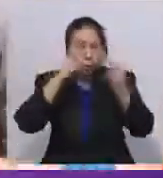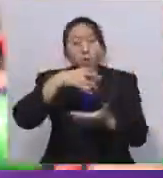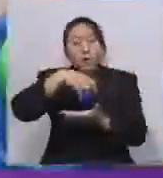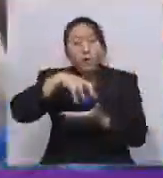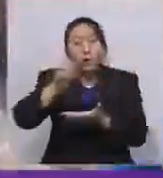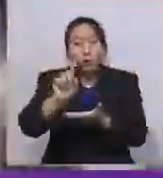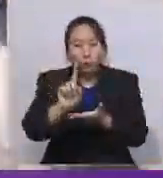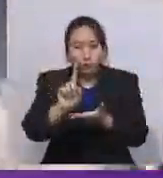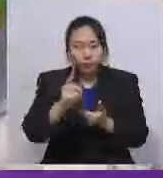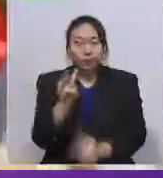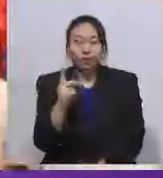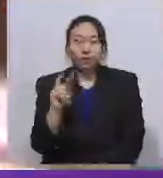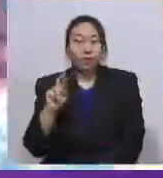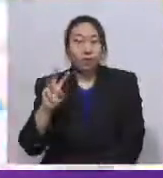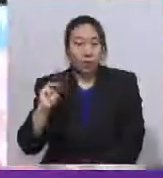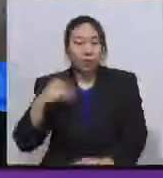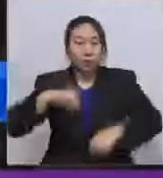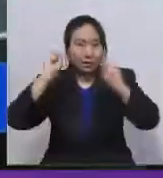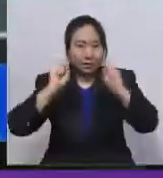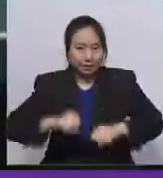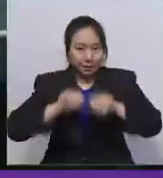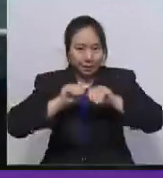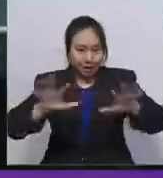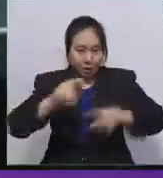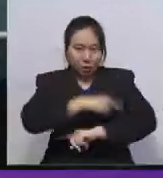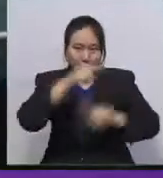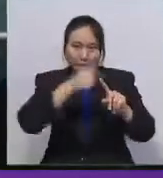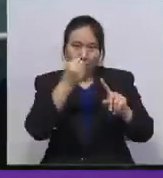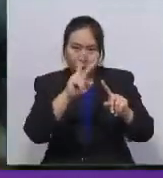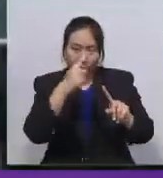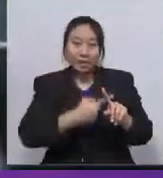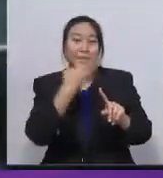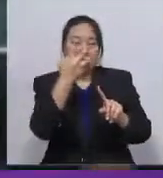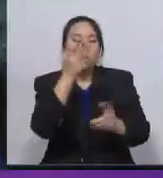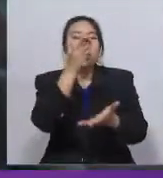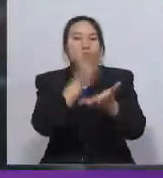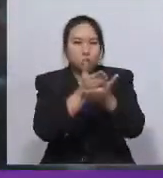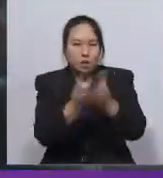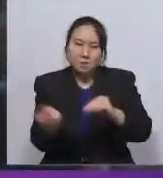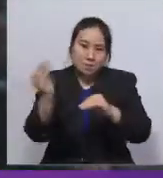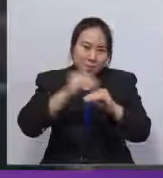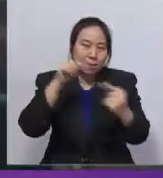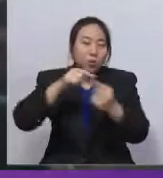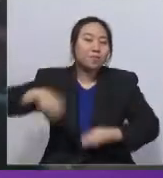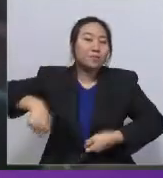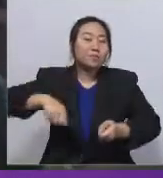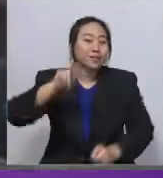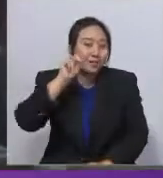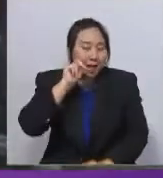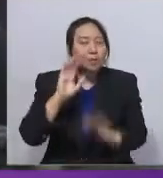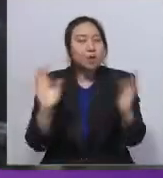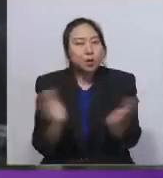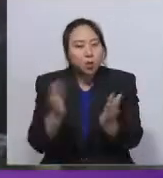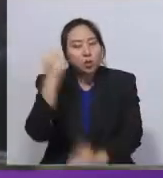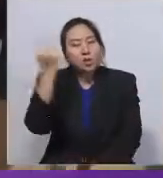เปิดเผยว่าคณะรัฐมนตรีได้มีมติประกาศวันที่12เมษายนเป็นวันหยุดเพิ่มเติมในช่วงเทศกาลสงกรานต์เพื่อกระตุ้น